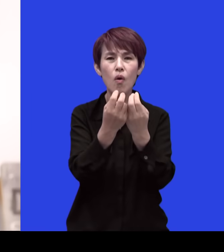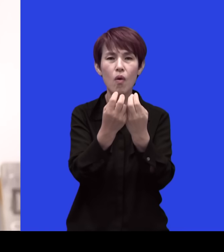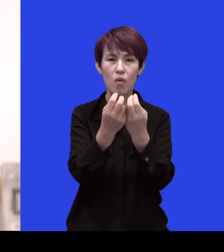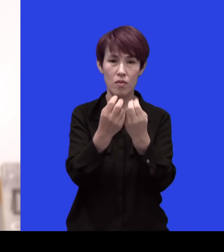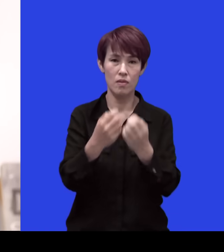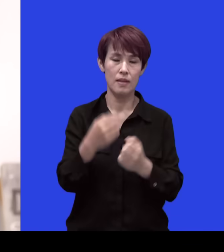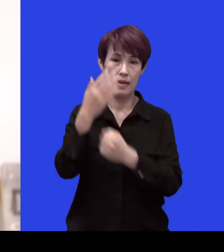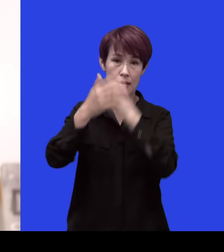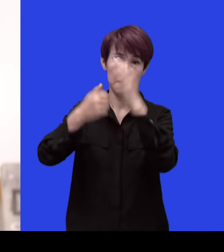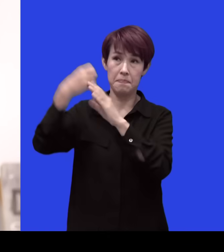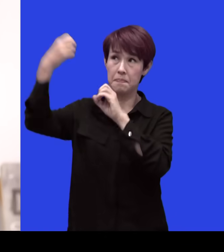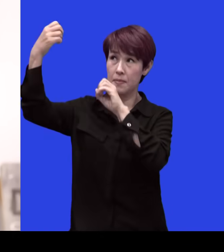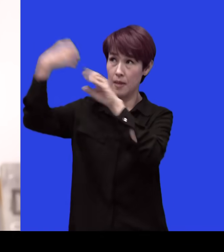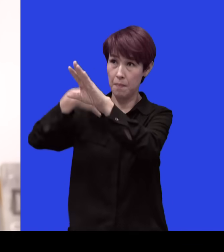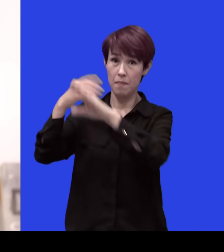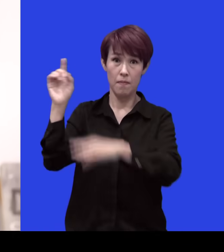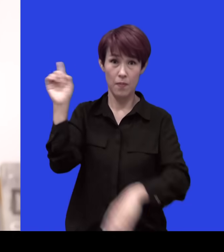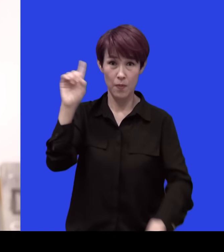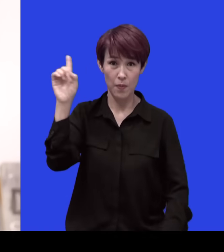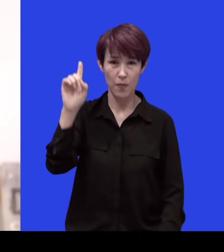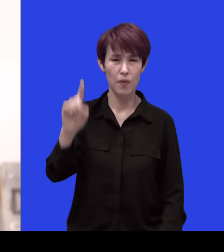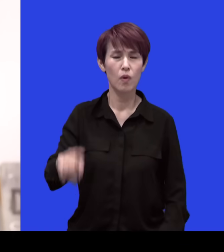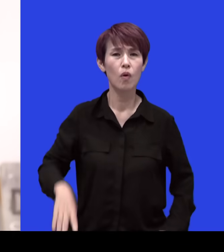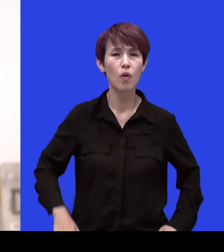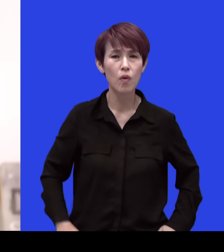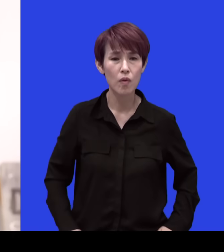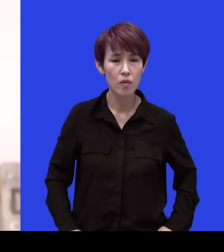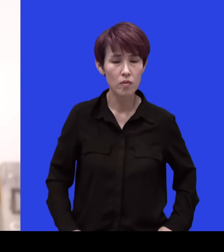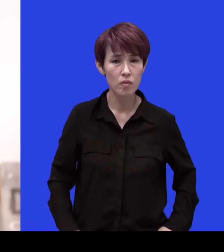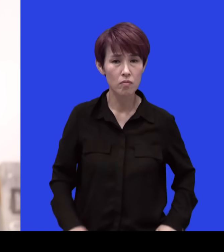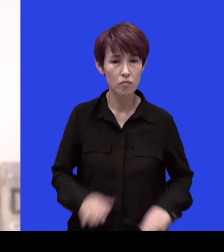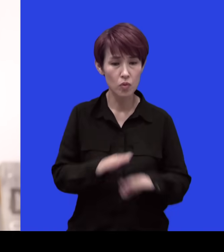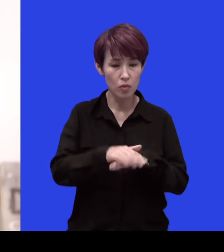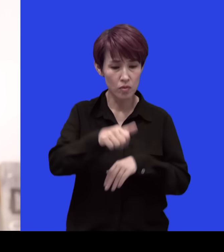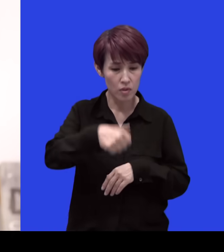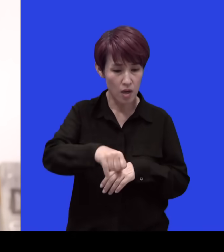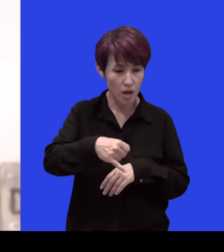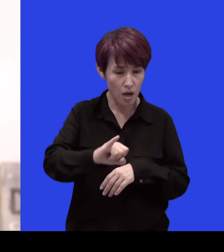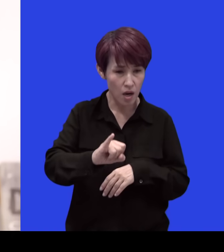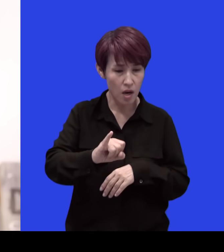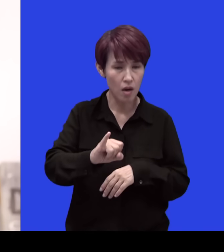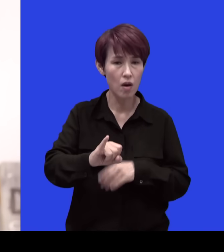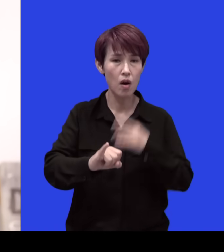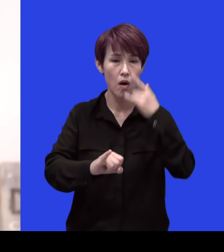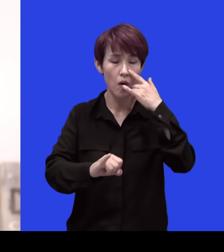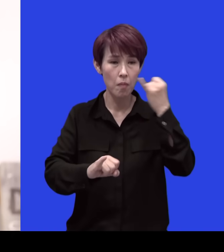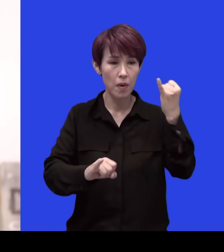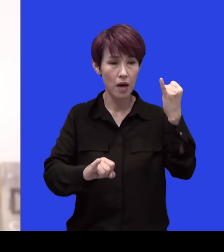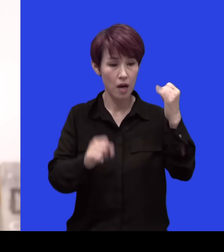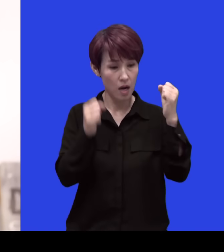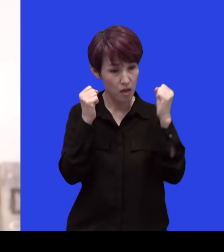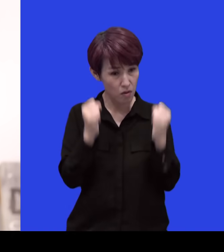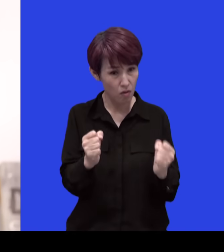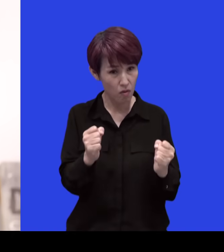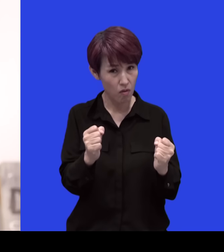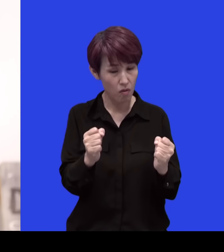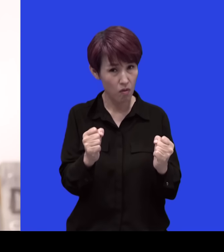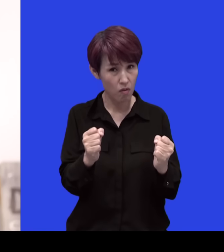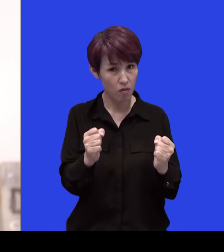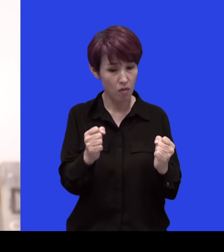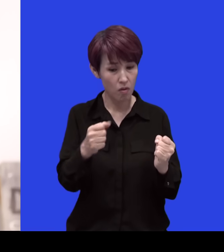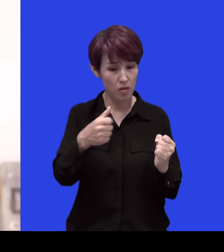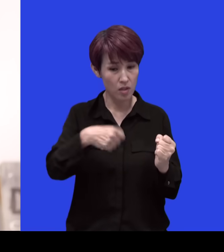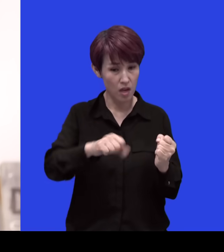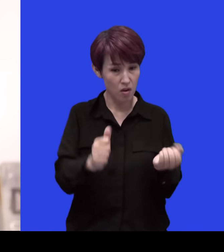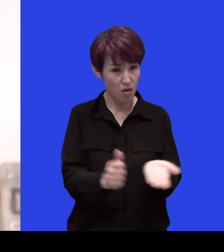저에게 음성처럼 분명히 들려줘. 예. 애들이 엄마가 있다고 해서 엄마가 걔들을